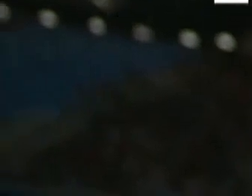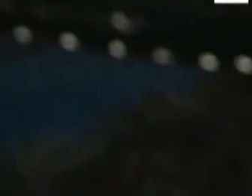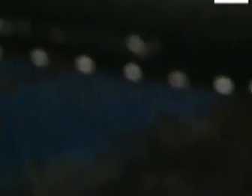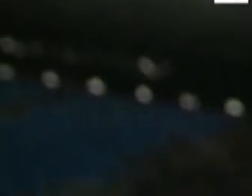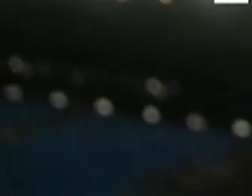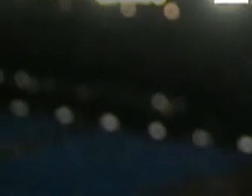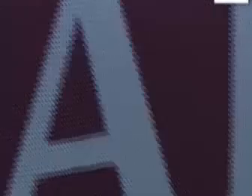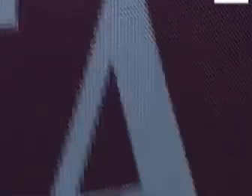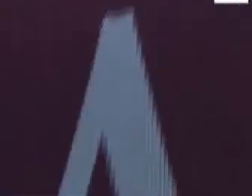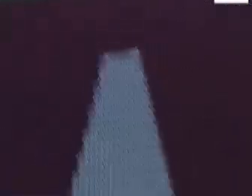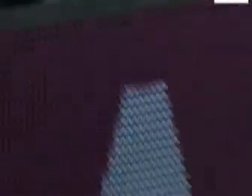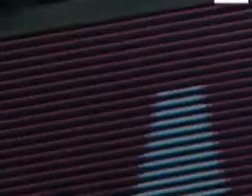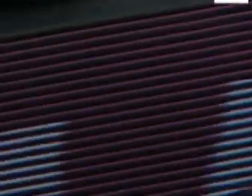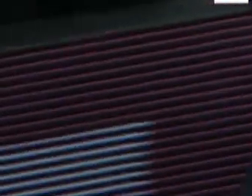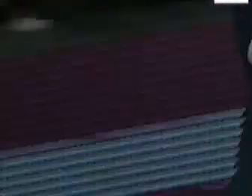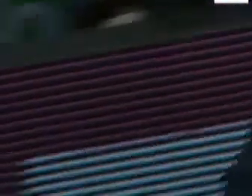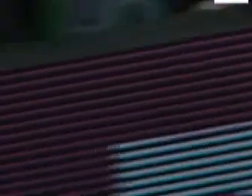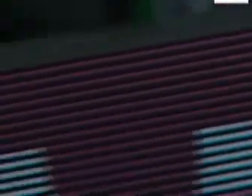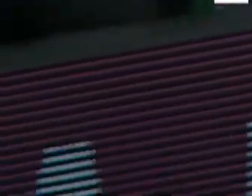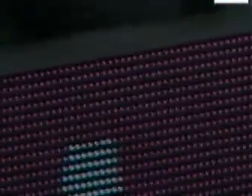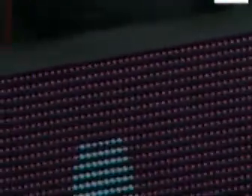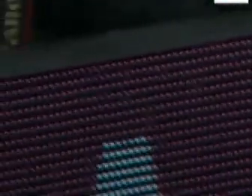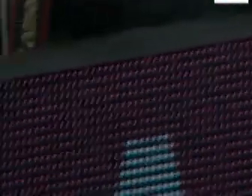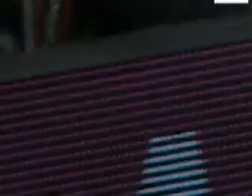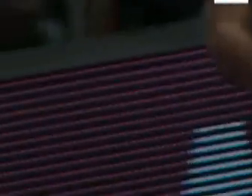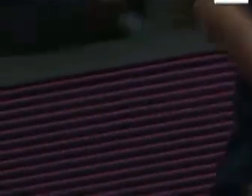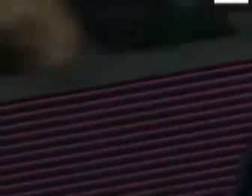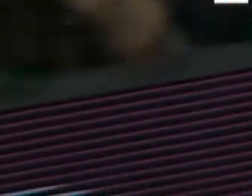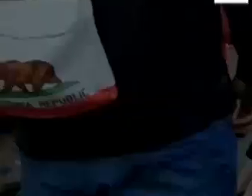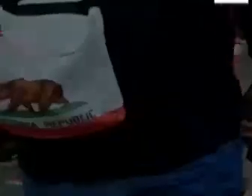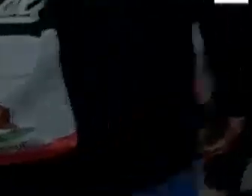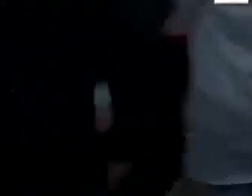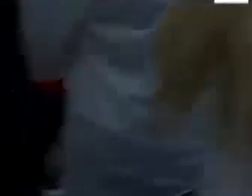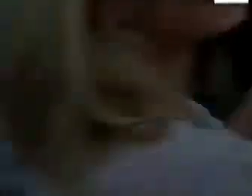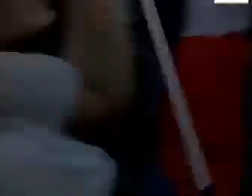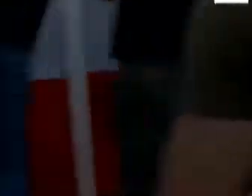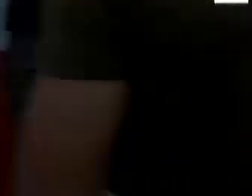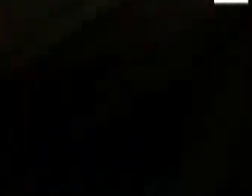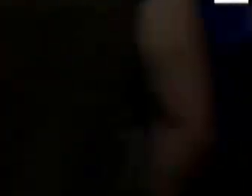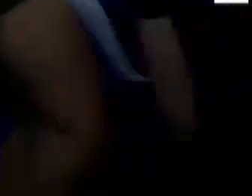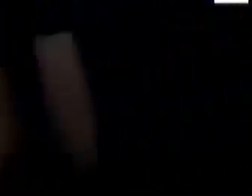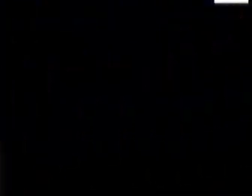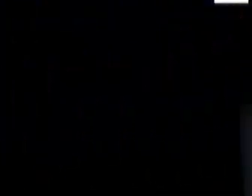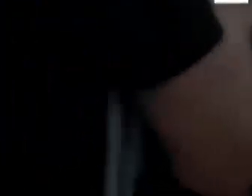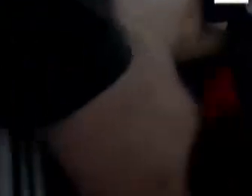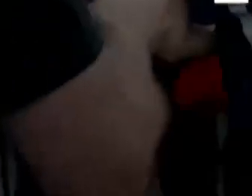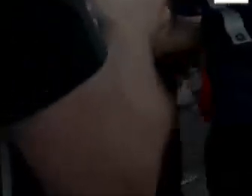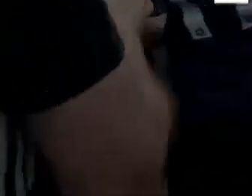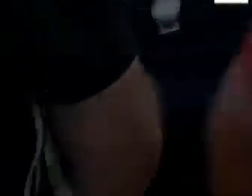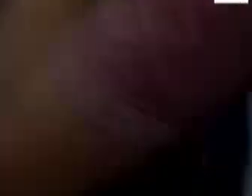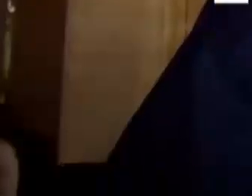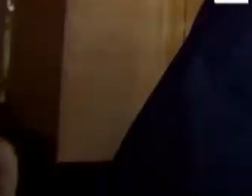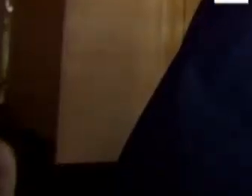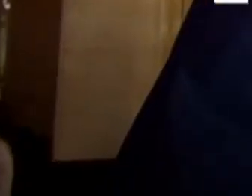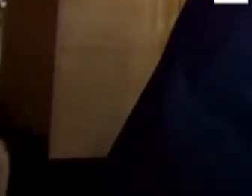וגם הצרפתים חוזרים לגמר. צרפת עולה לגמר! שליחתנו עם אלפי החוגגים